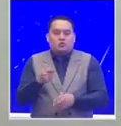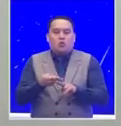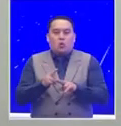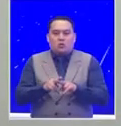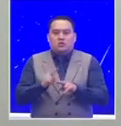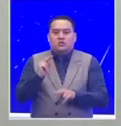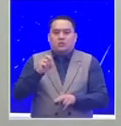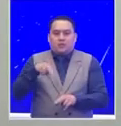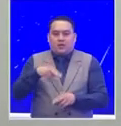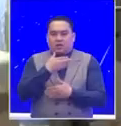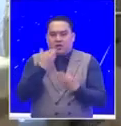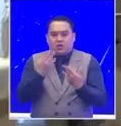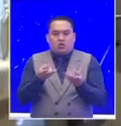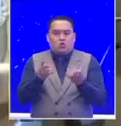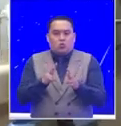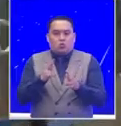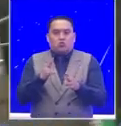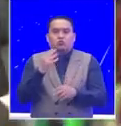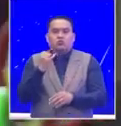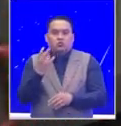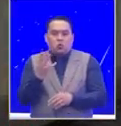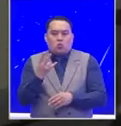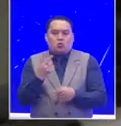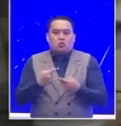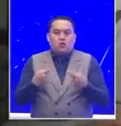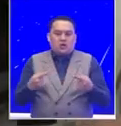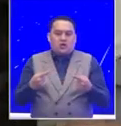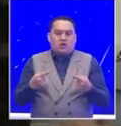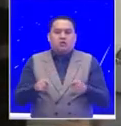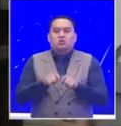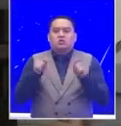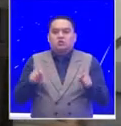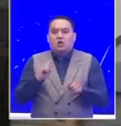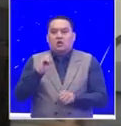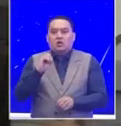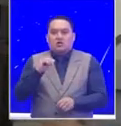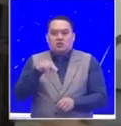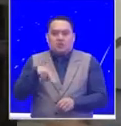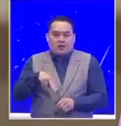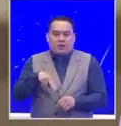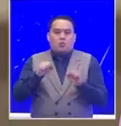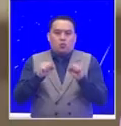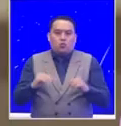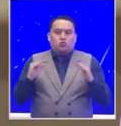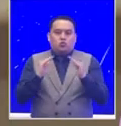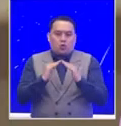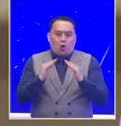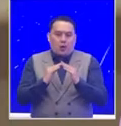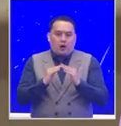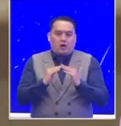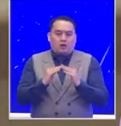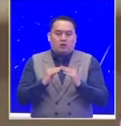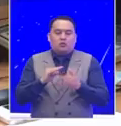ЭЦП отсутствует, нет необходимости бежать в ЦОН или иные органы. Создать электронно-цифровую подпись можно, сидя у личного компьютера